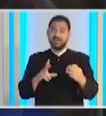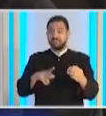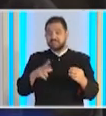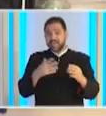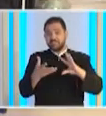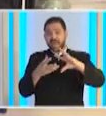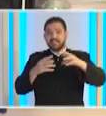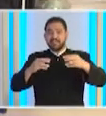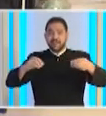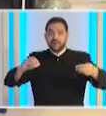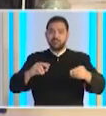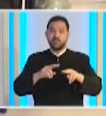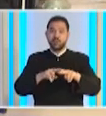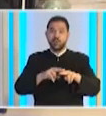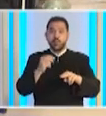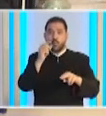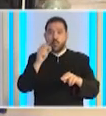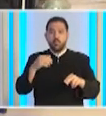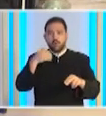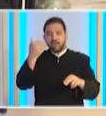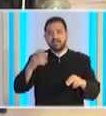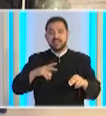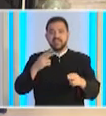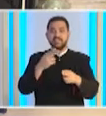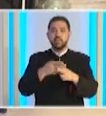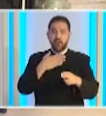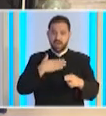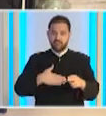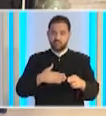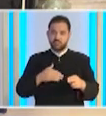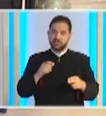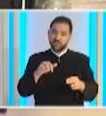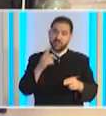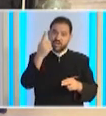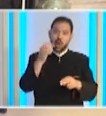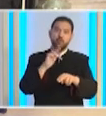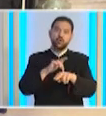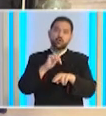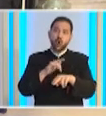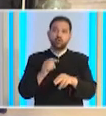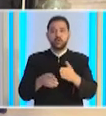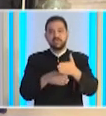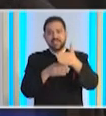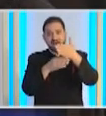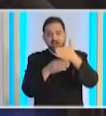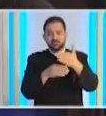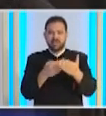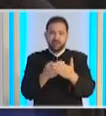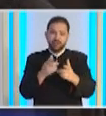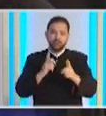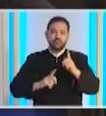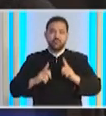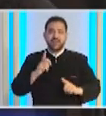vindecat. A fi vindecat așa cum omul când este bolnav trupește, apelează la un medic pentru ca să rezolve problema pentru